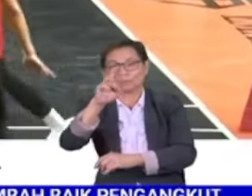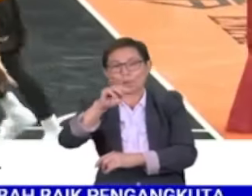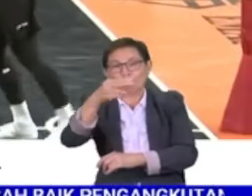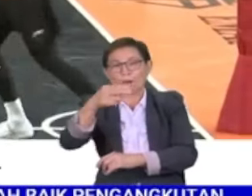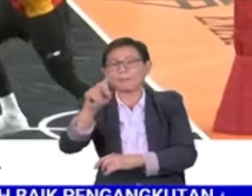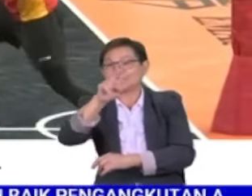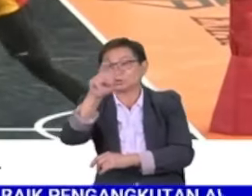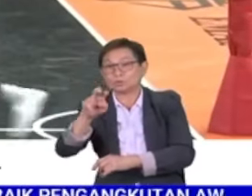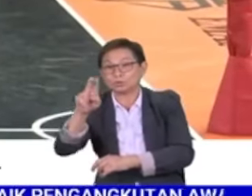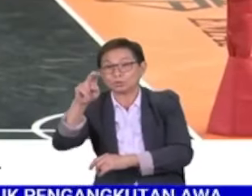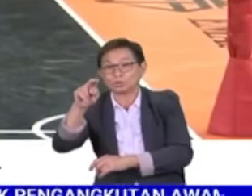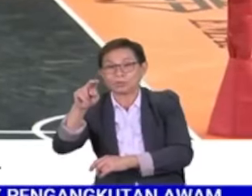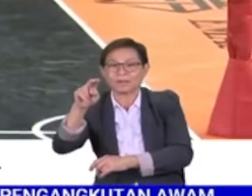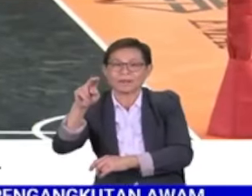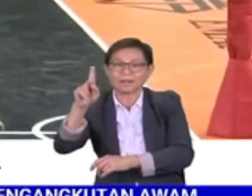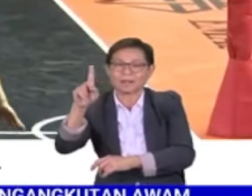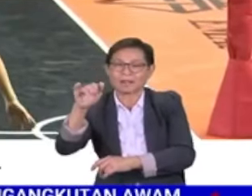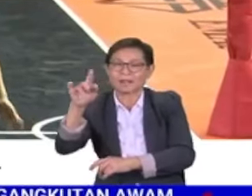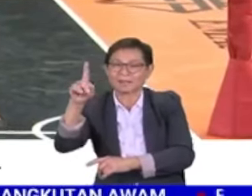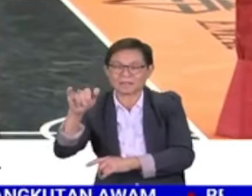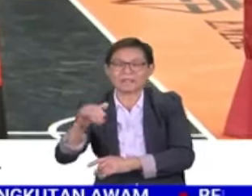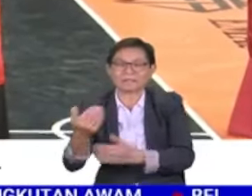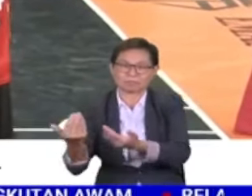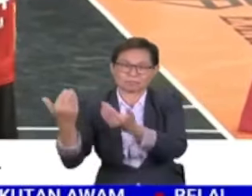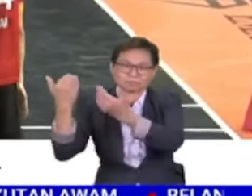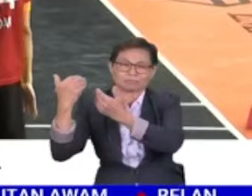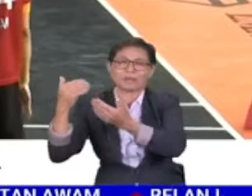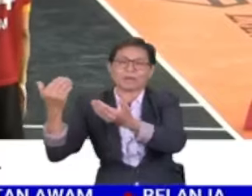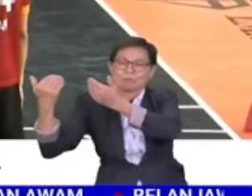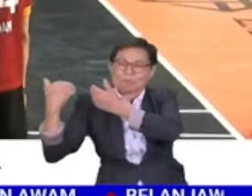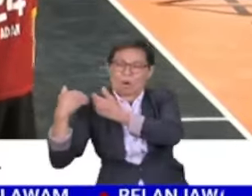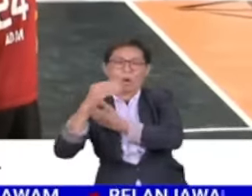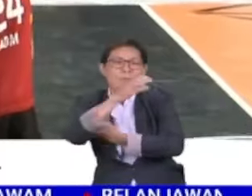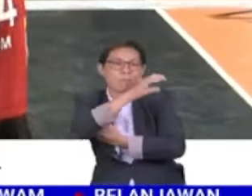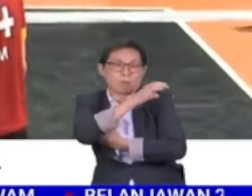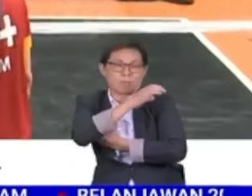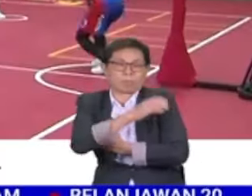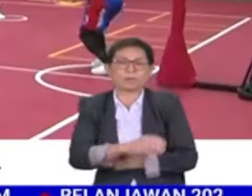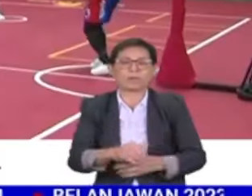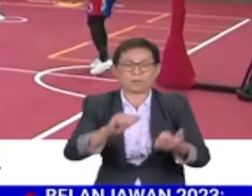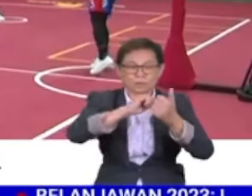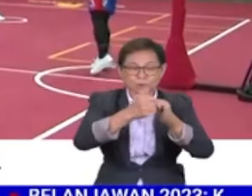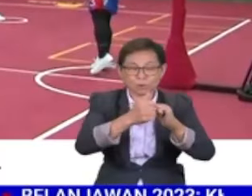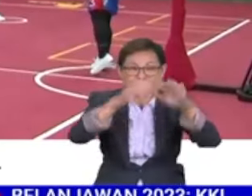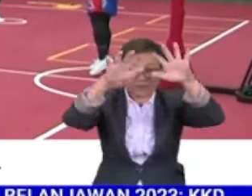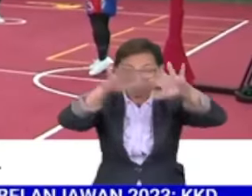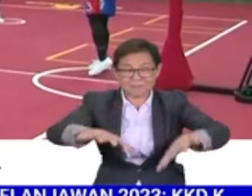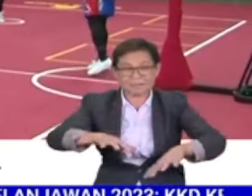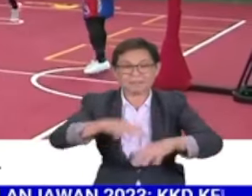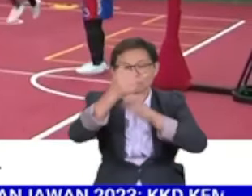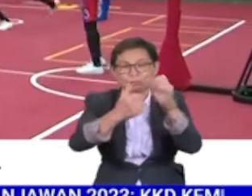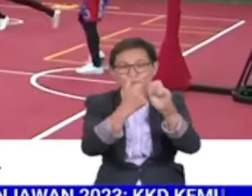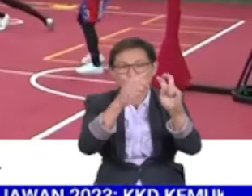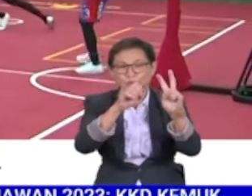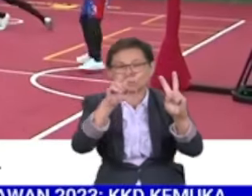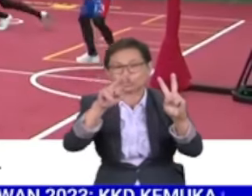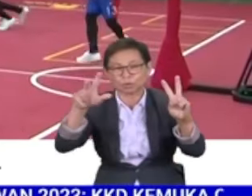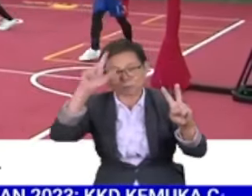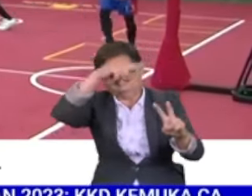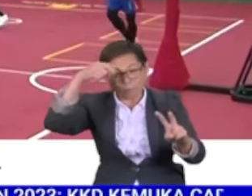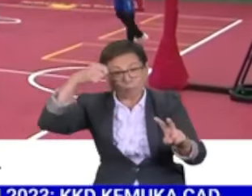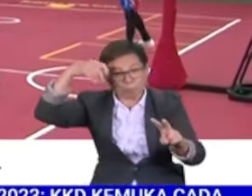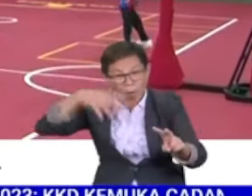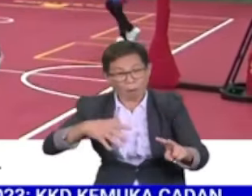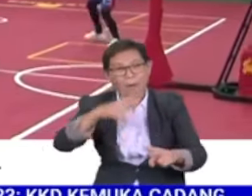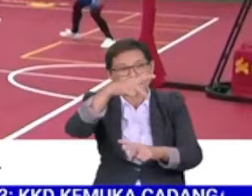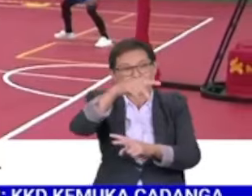bakal membarisi senarai jurulatih skuad lelaki kebangsaan. Mengenai persediaan kesukan SEA Kemboja 2023, beliau menjelaskan bahawa